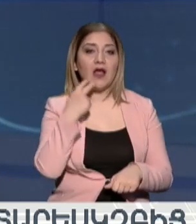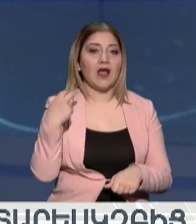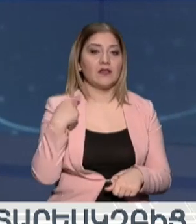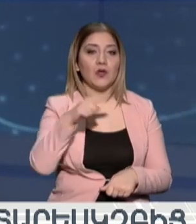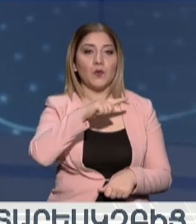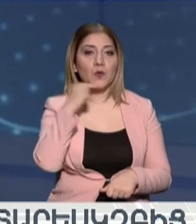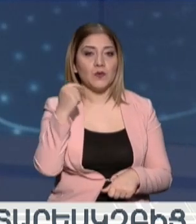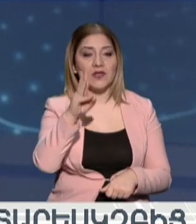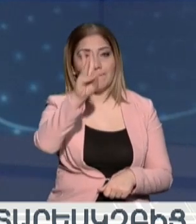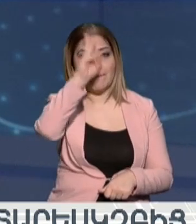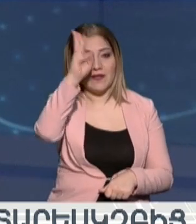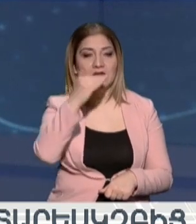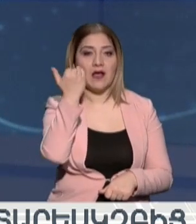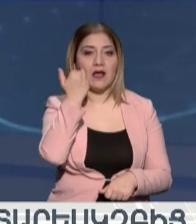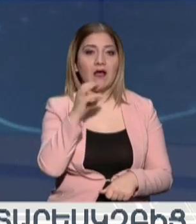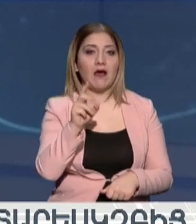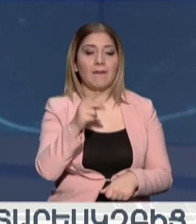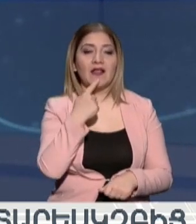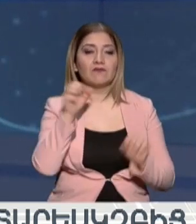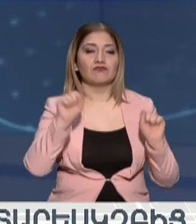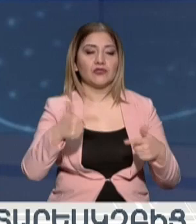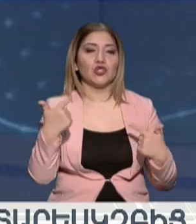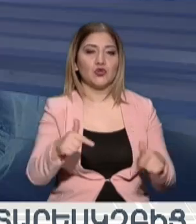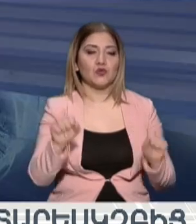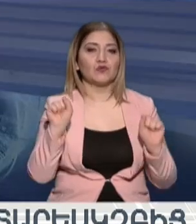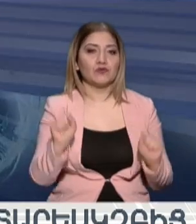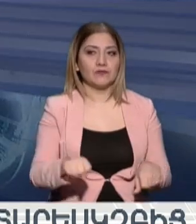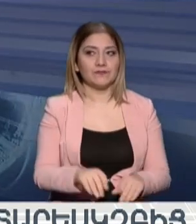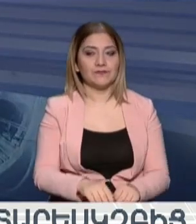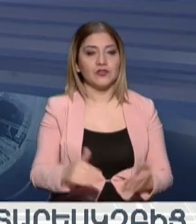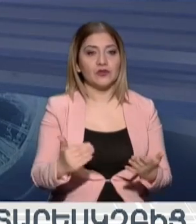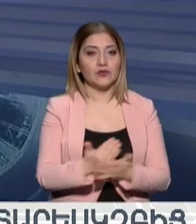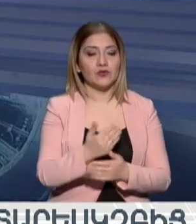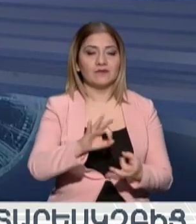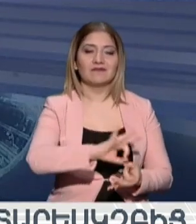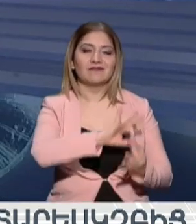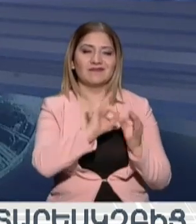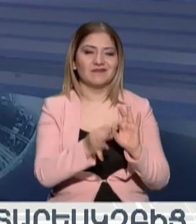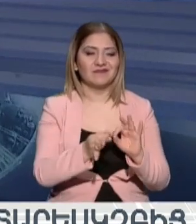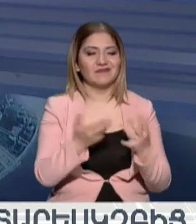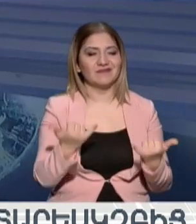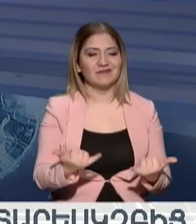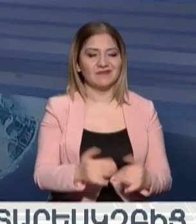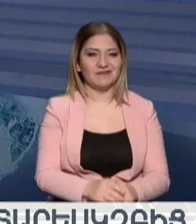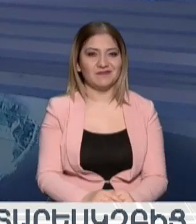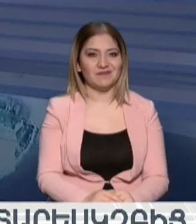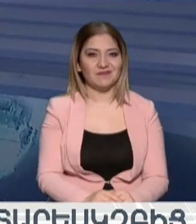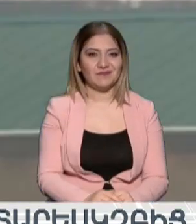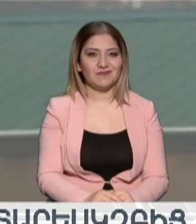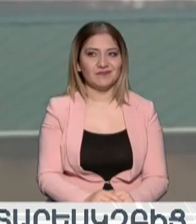անգլերեն, ռուսերեն, պարսկերեն և արաբերեն հանցնել տեսական քննությունը։ Նոր կարգի մյուս մանրամասներին ծանոթ է Մուշեղի